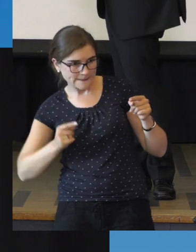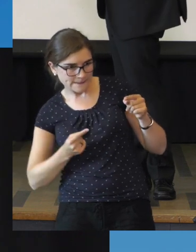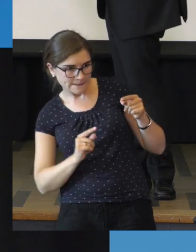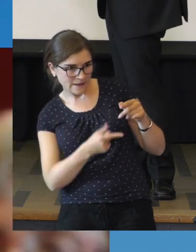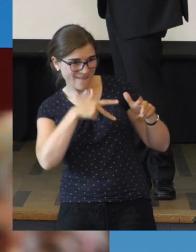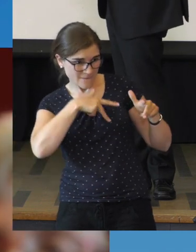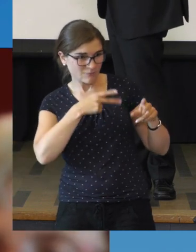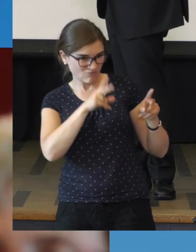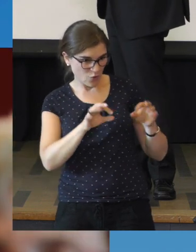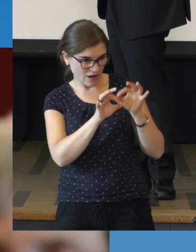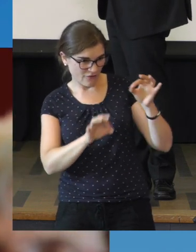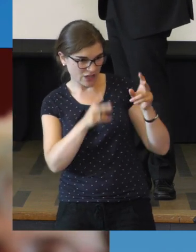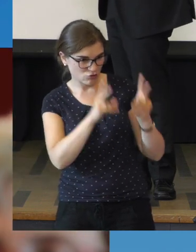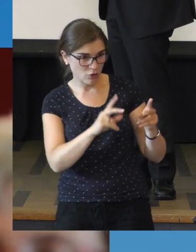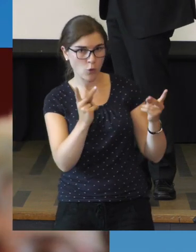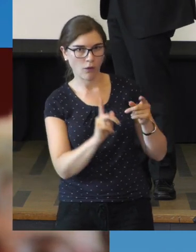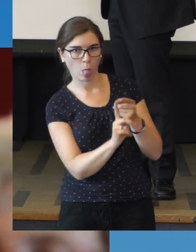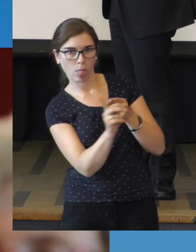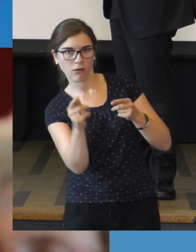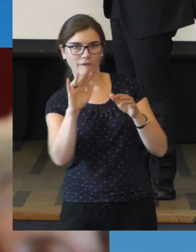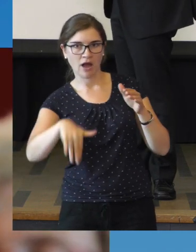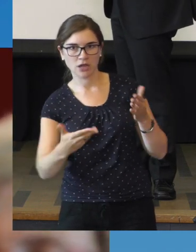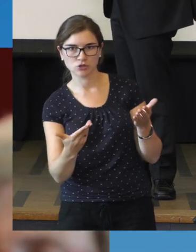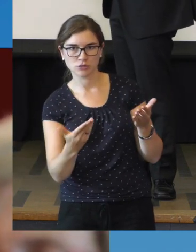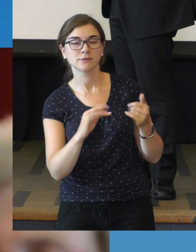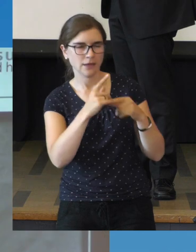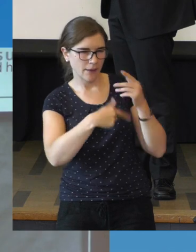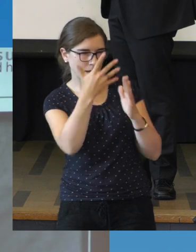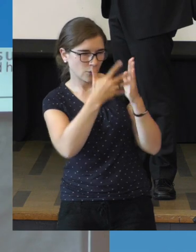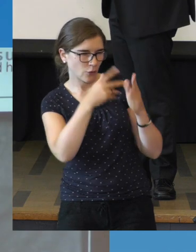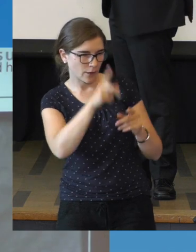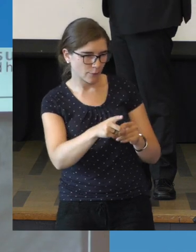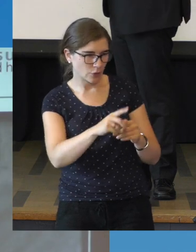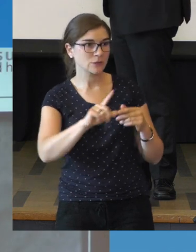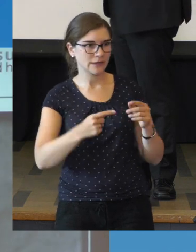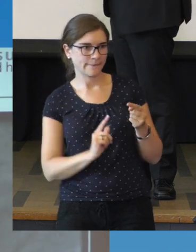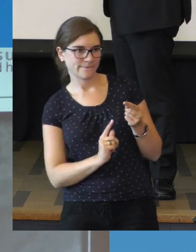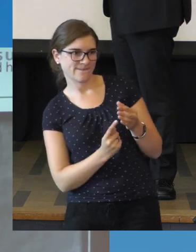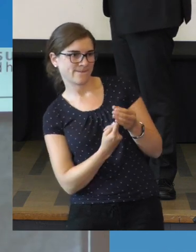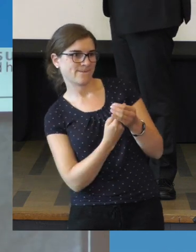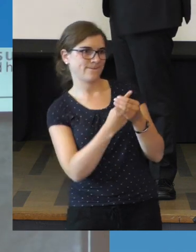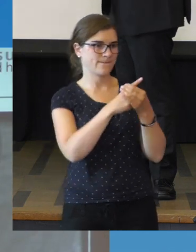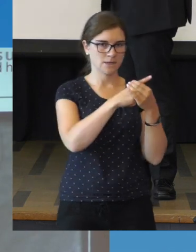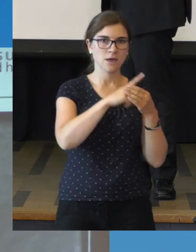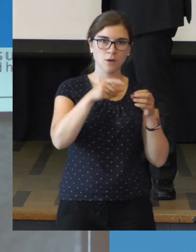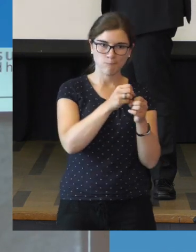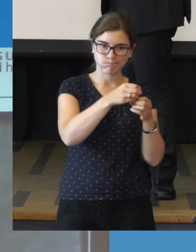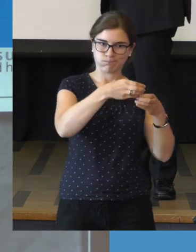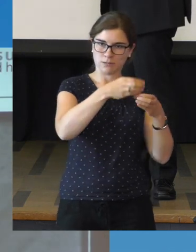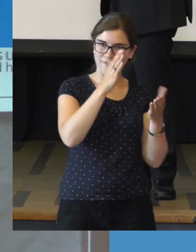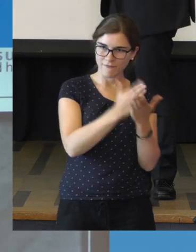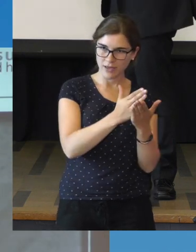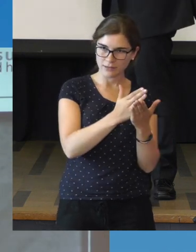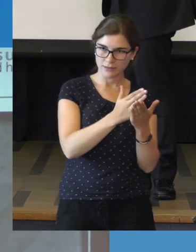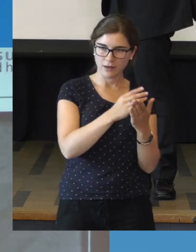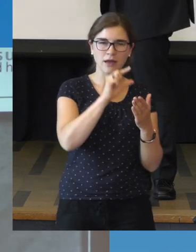wahren Gefäß, verblieben sind. Und dann schaffen wir es, nachdem wir den Draht passiert haben und dann Ballonaufdehnung gemacht haben, dass das Gefäß